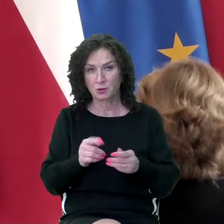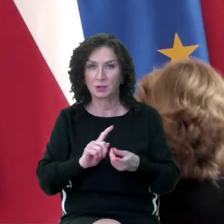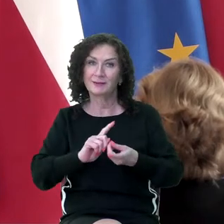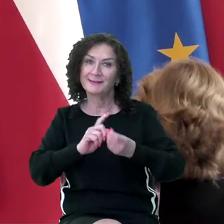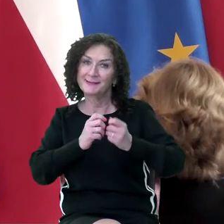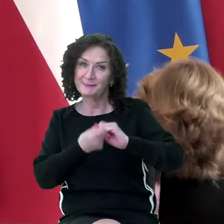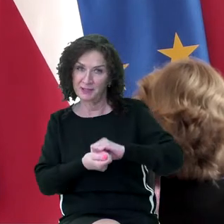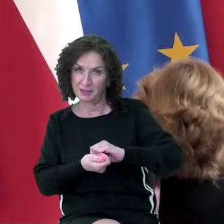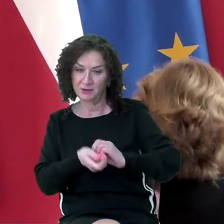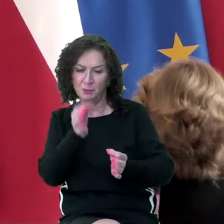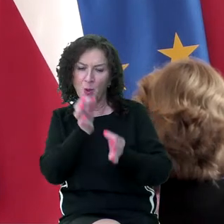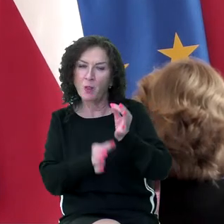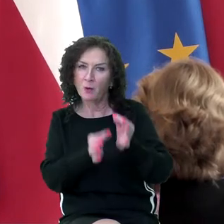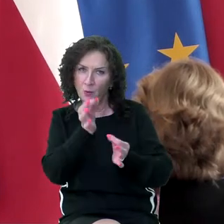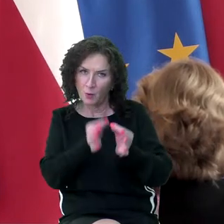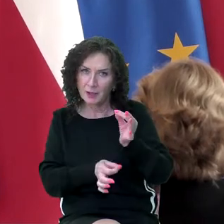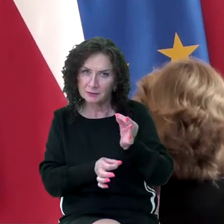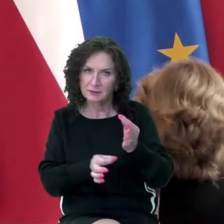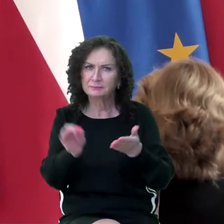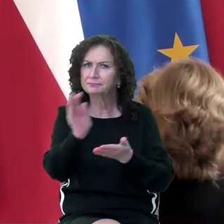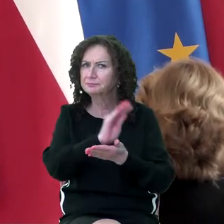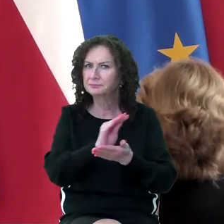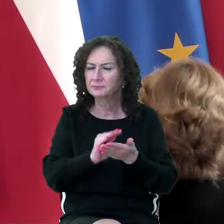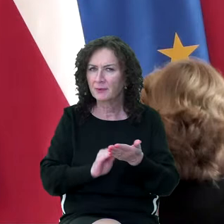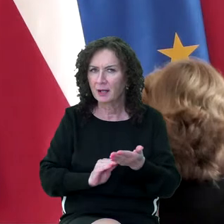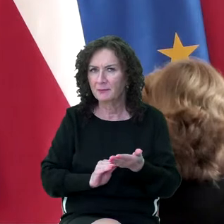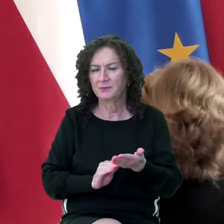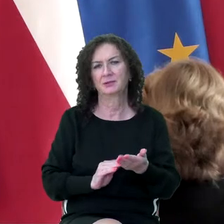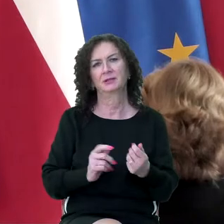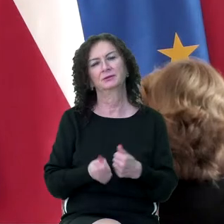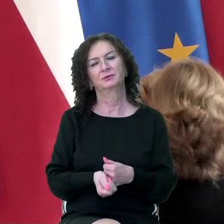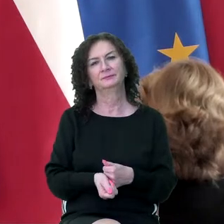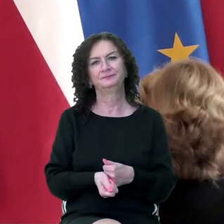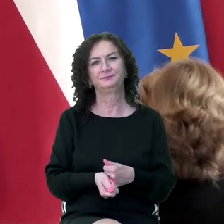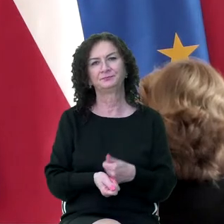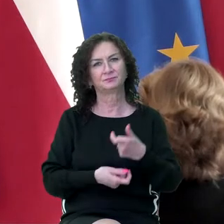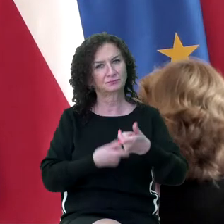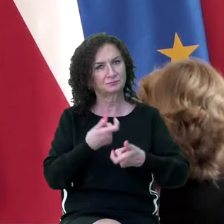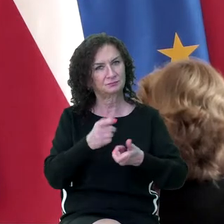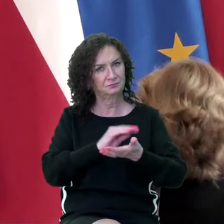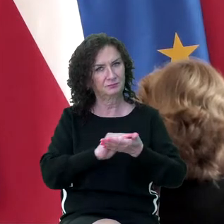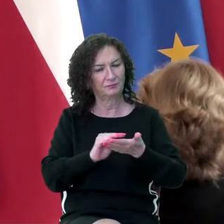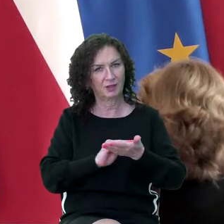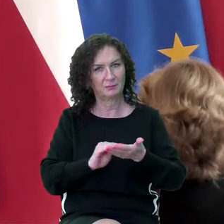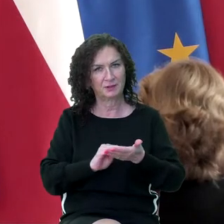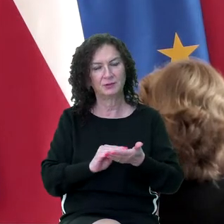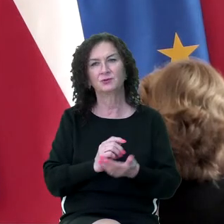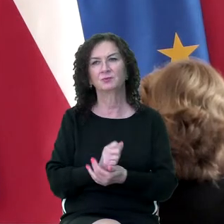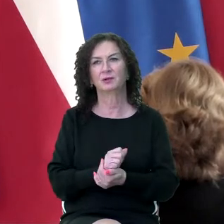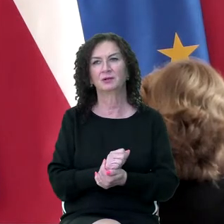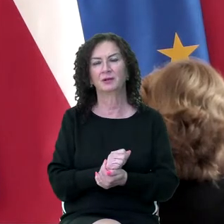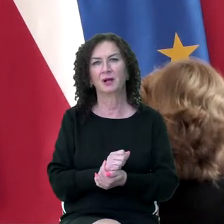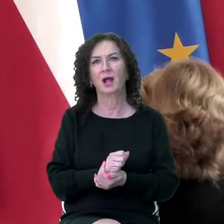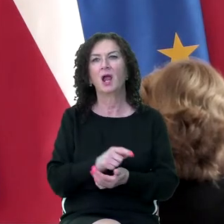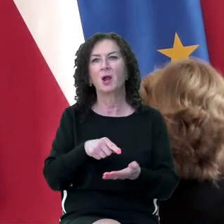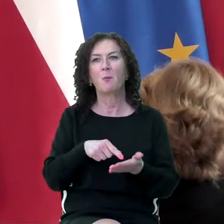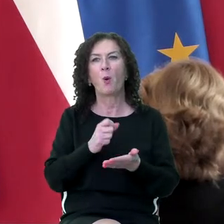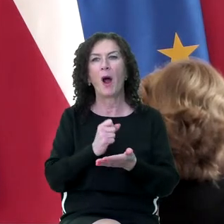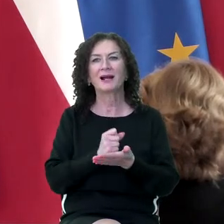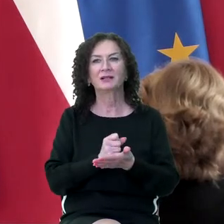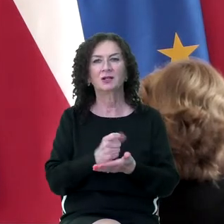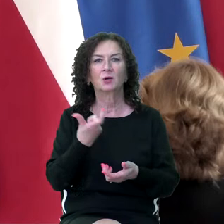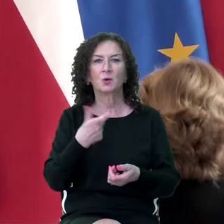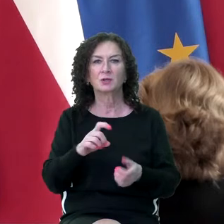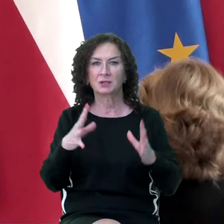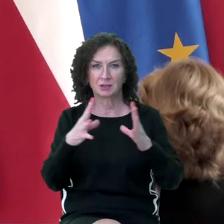który doprecyzowaliśmy, uszczegółowiliśmy, ja to mówię, taki lifting wykonaliśmy w artykule wówczas 110, teraz to jest 300 któryś